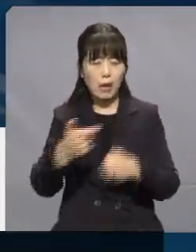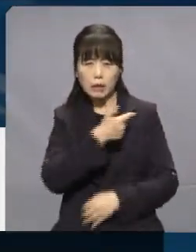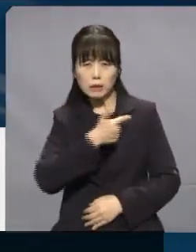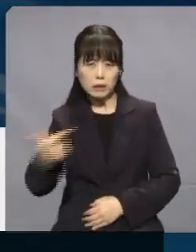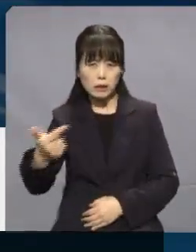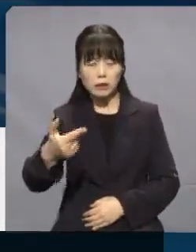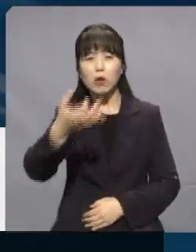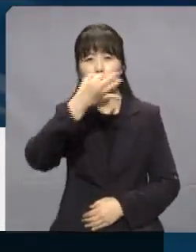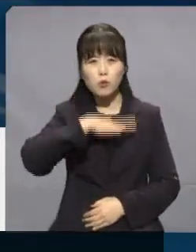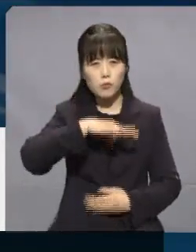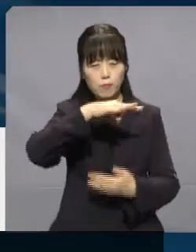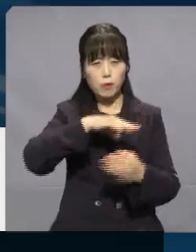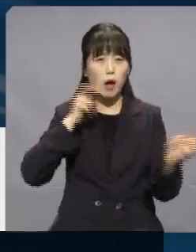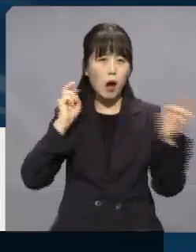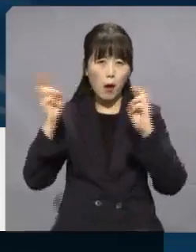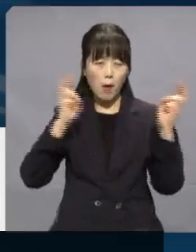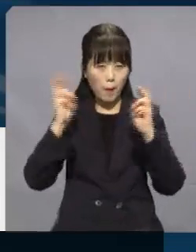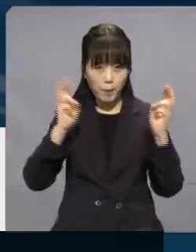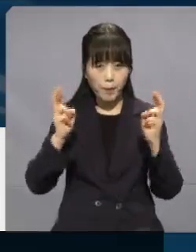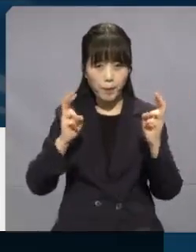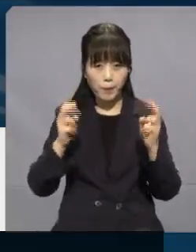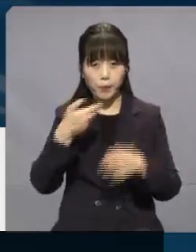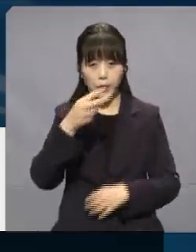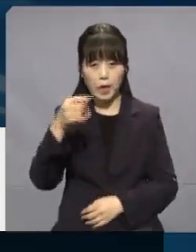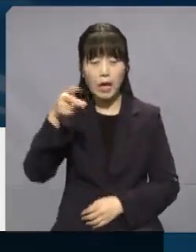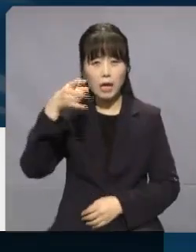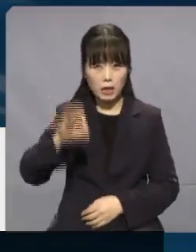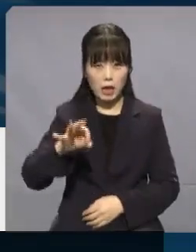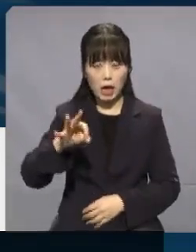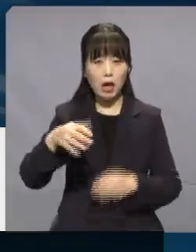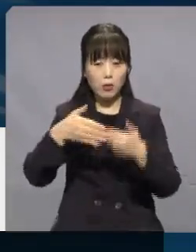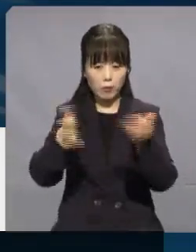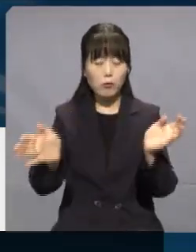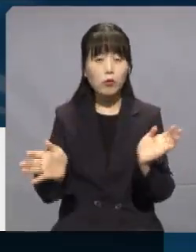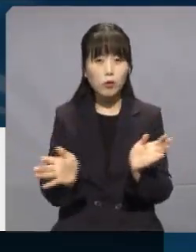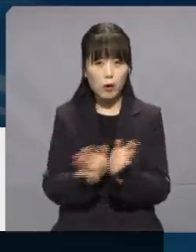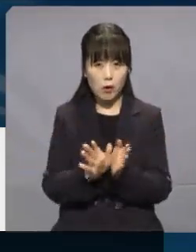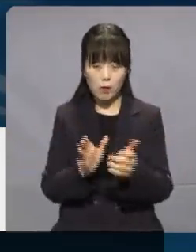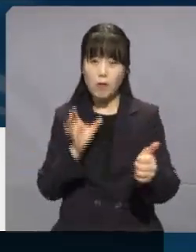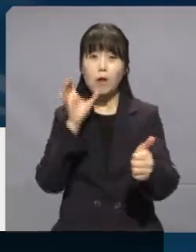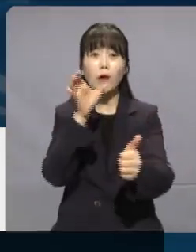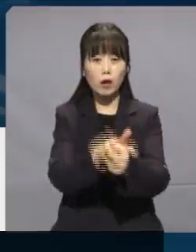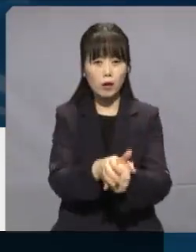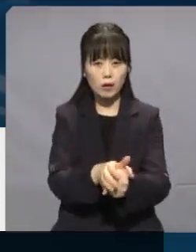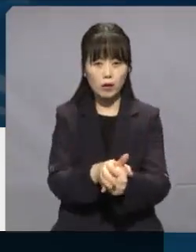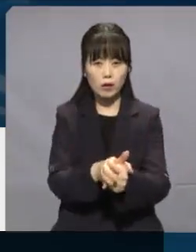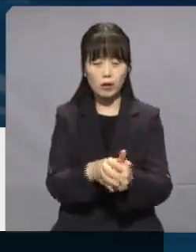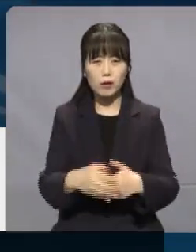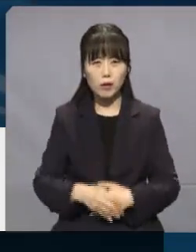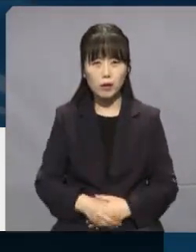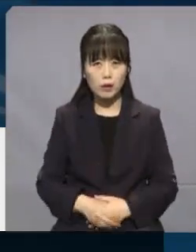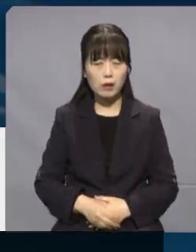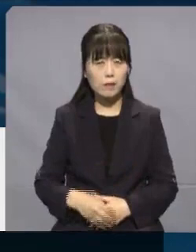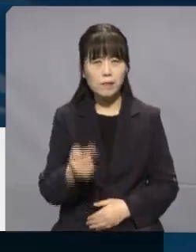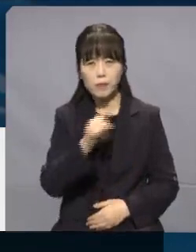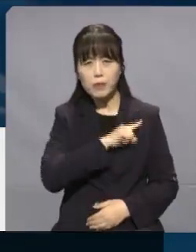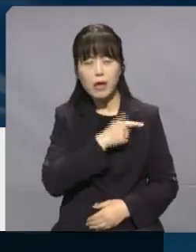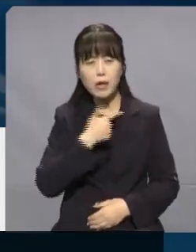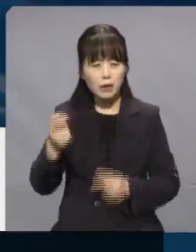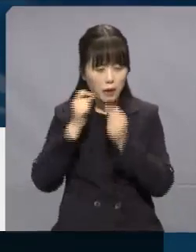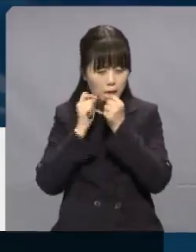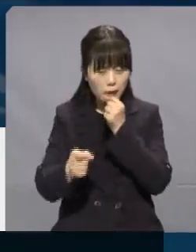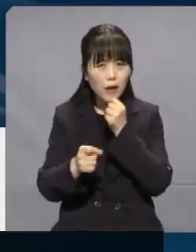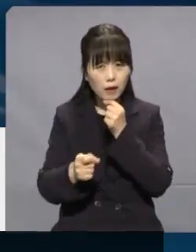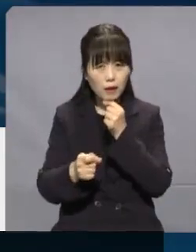수익을 업자들에게 쉽게 말해서 대장동업자 꾼들에게 남겨준 당군들이 최대 사기극이 됐단 말이에요